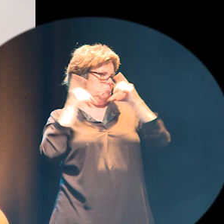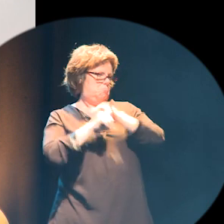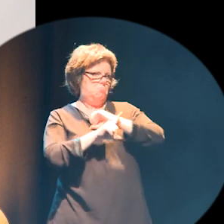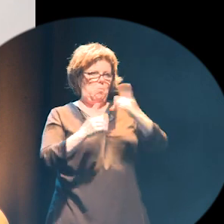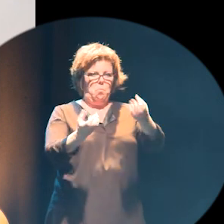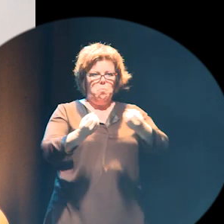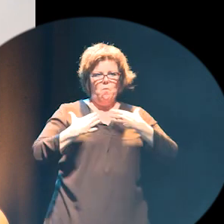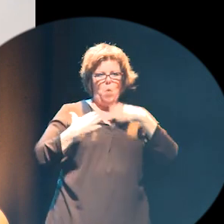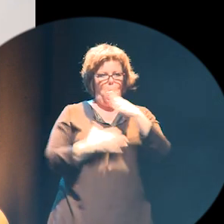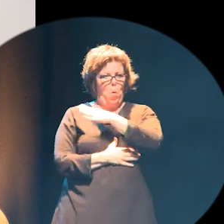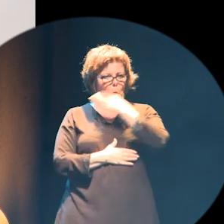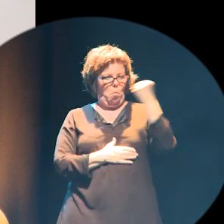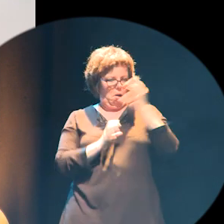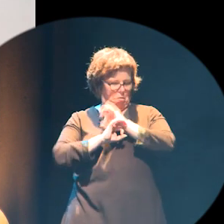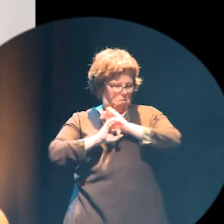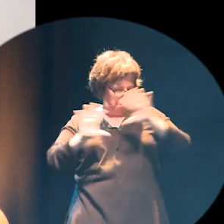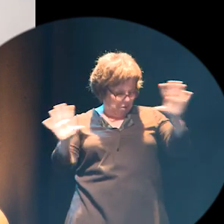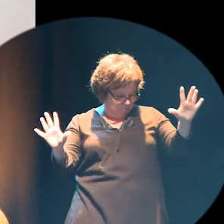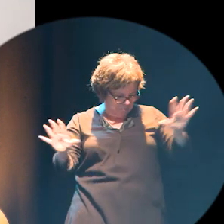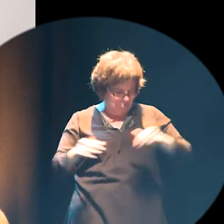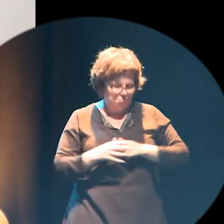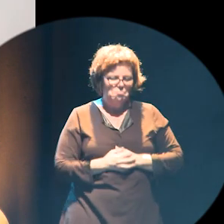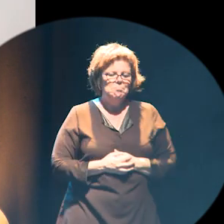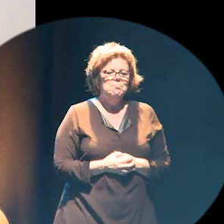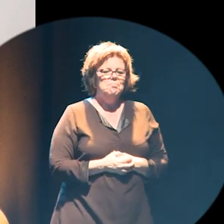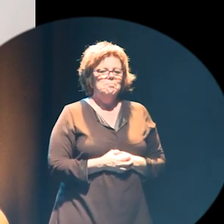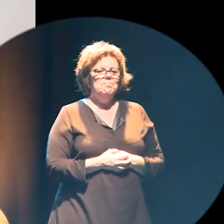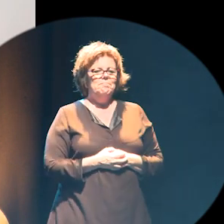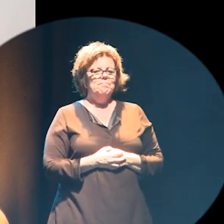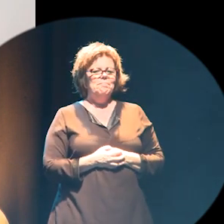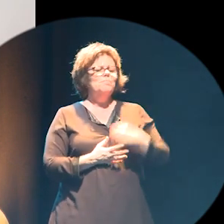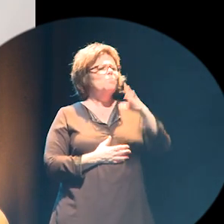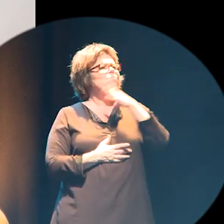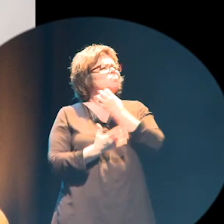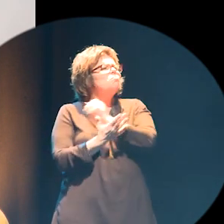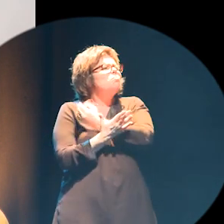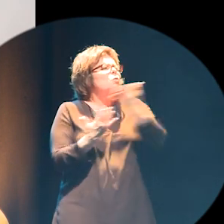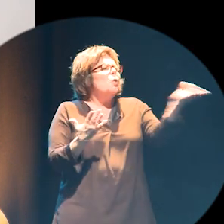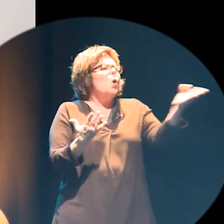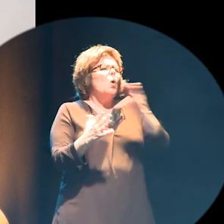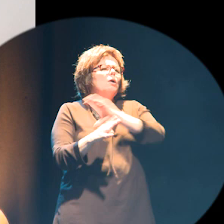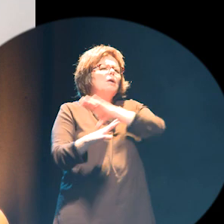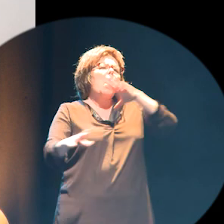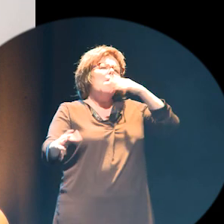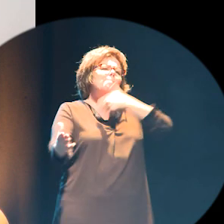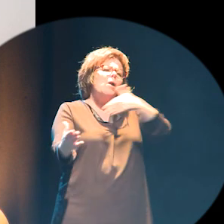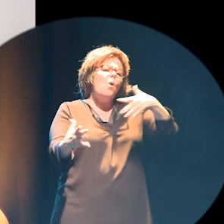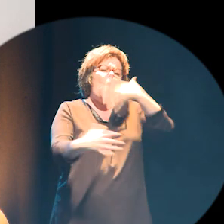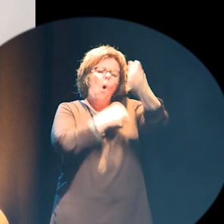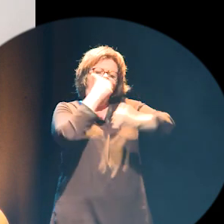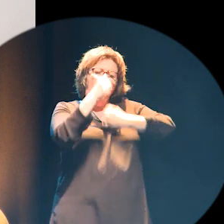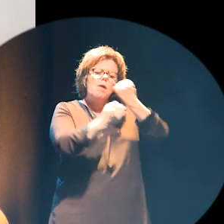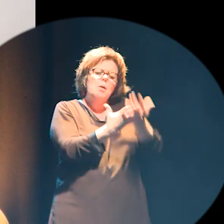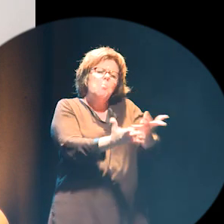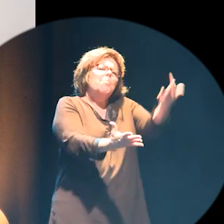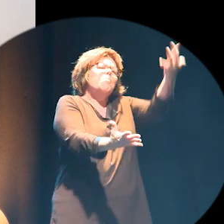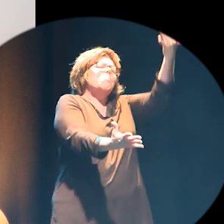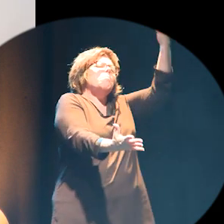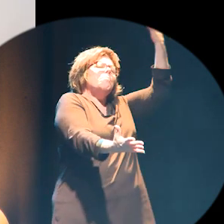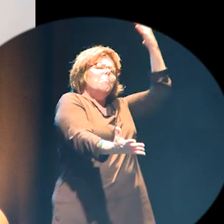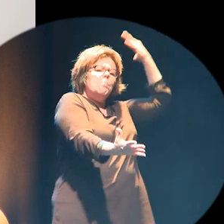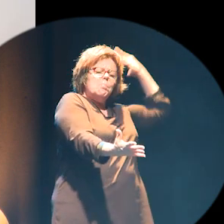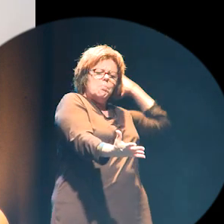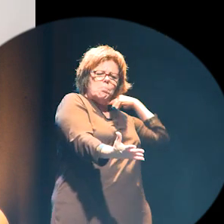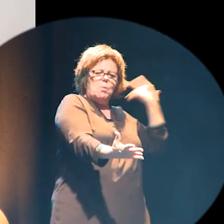interaction, nous n'avons pas coévolué. Il y a plusieurs centaines de milliers de cellules de phytoplancton et du